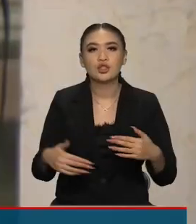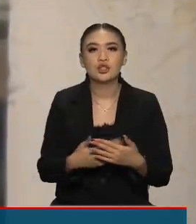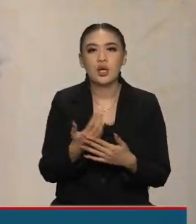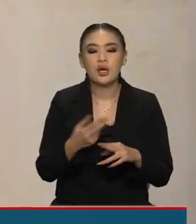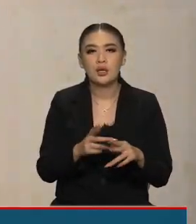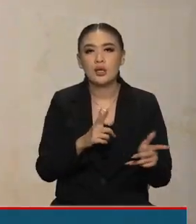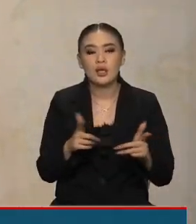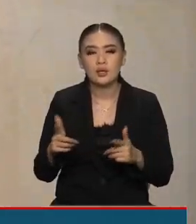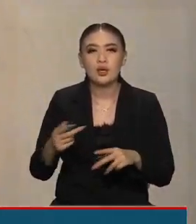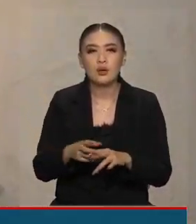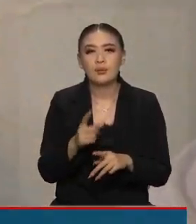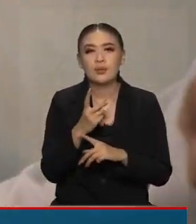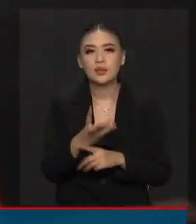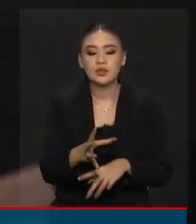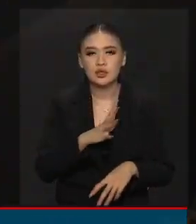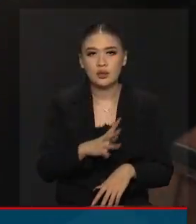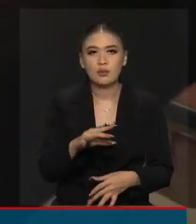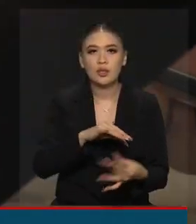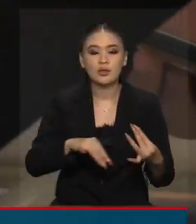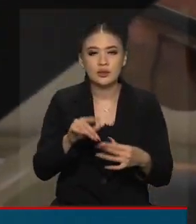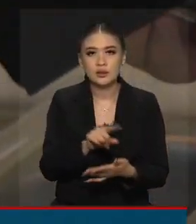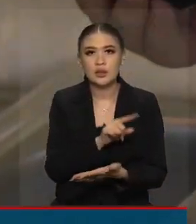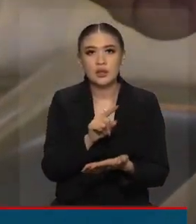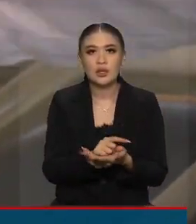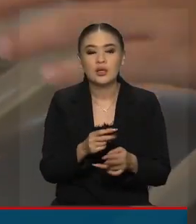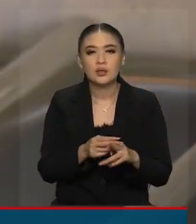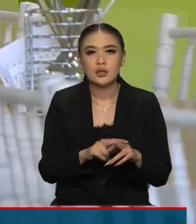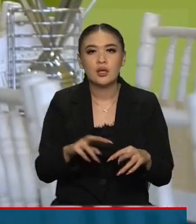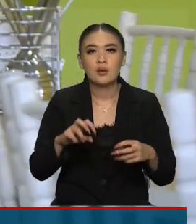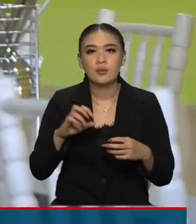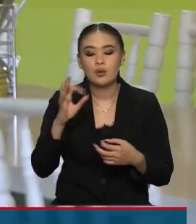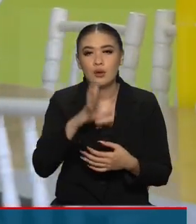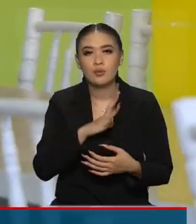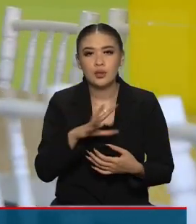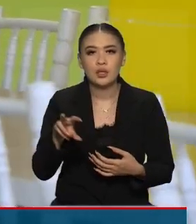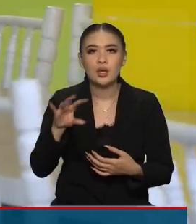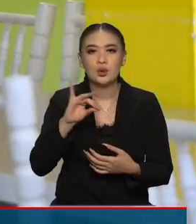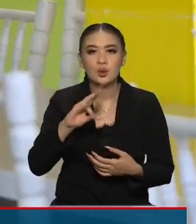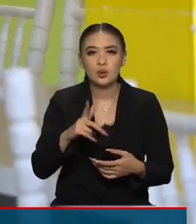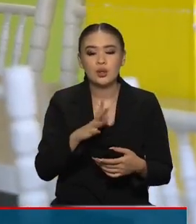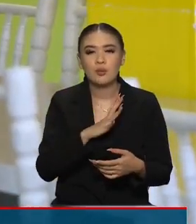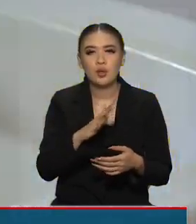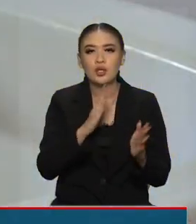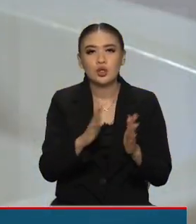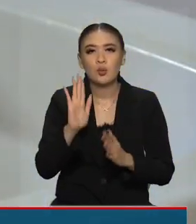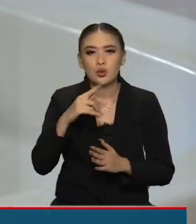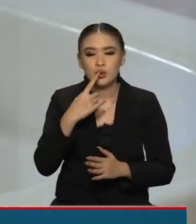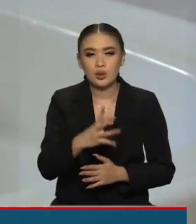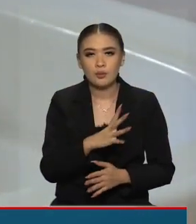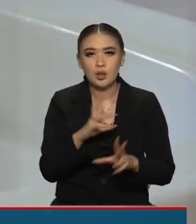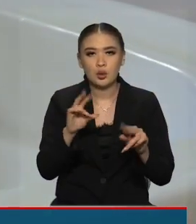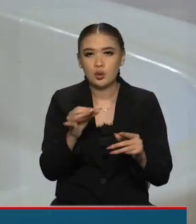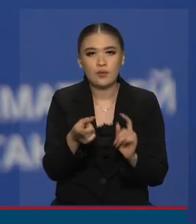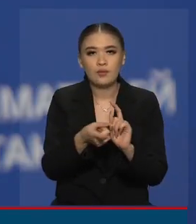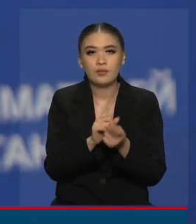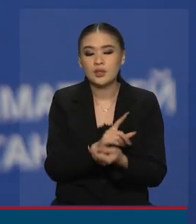дайында осымен бірнеше рет көтеріліп отыр. Тиісті басқарма бұл мәселені маусым айында реттеуге уәде берген. Алайда әлі ешқандай өзгеріс